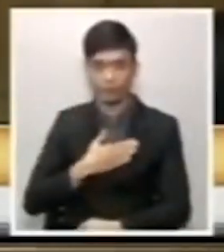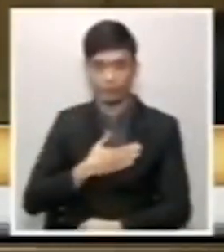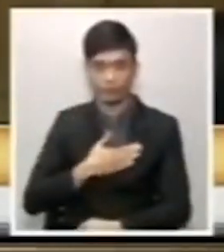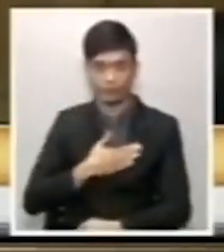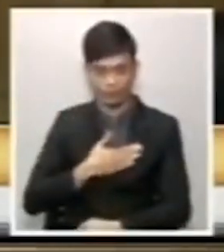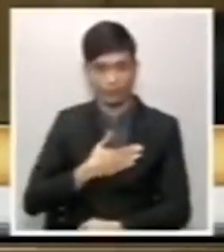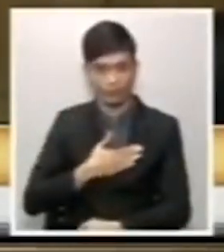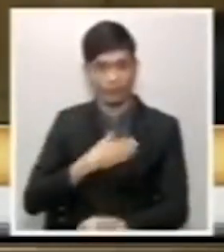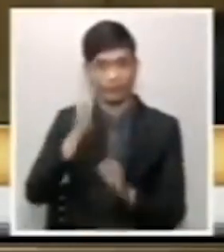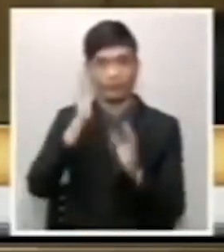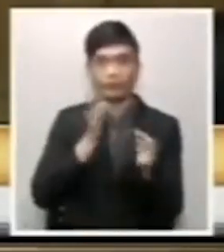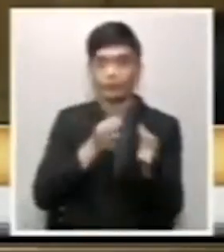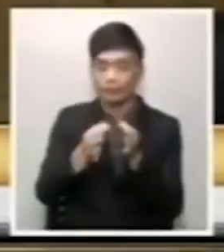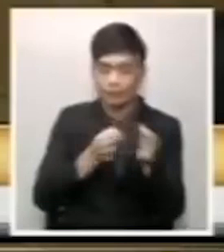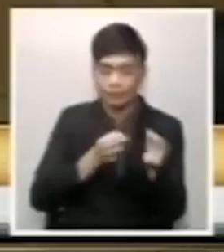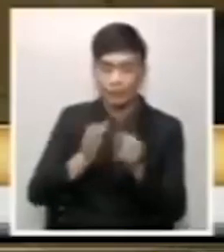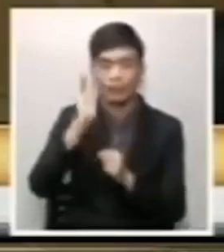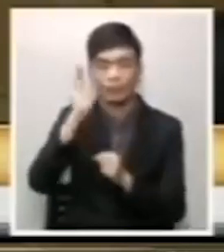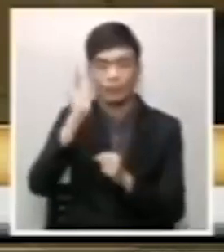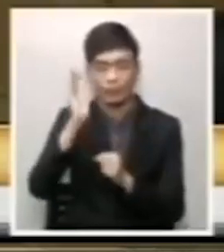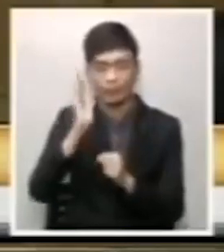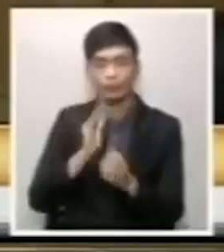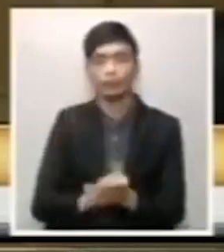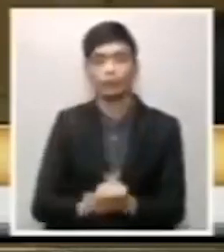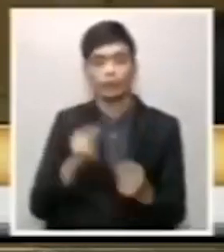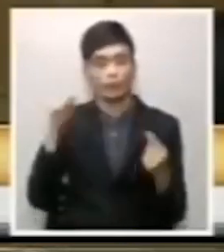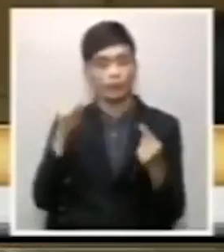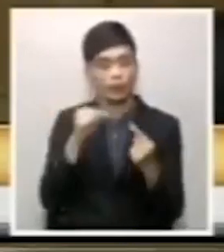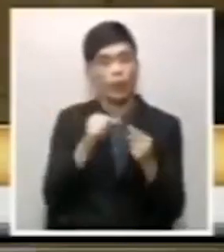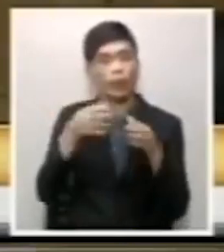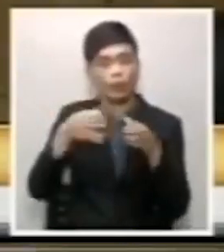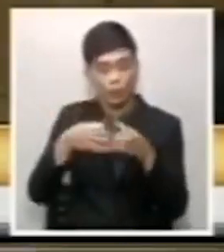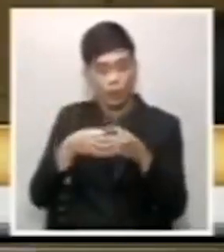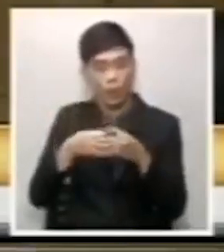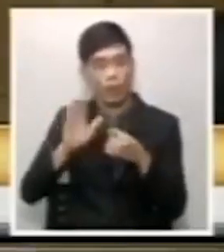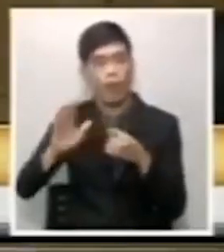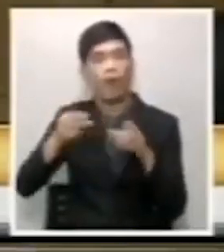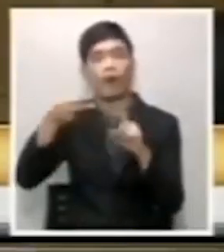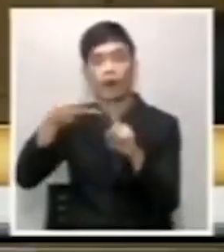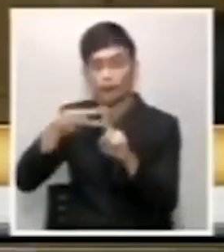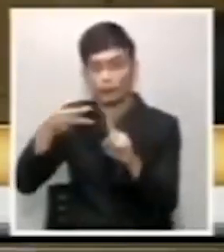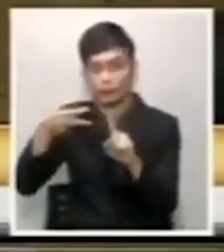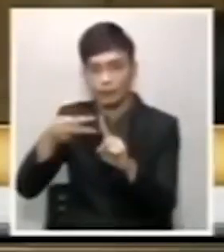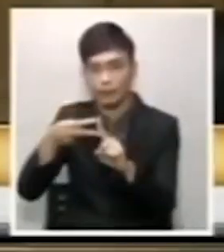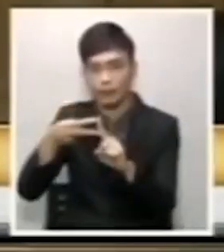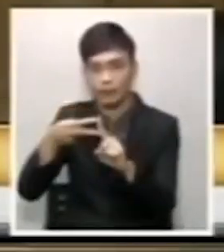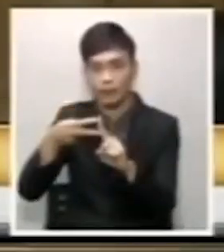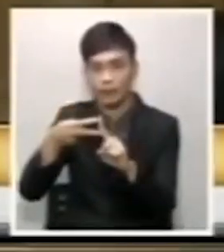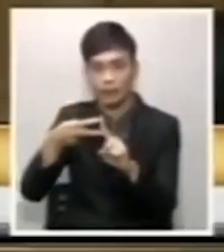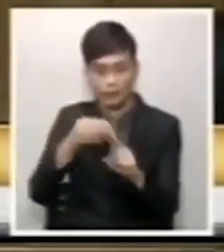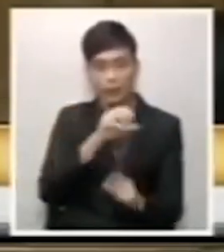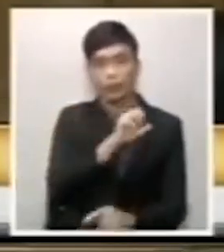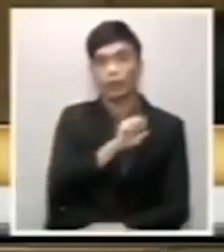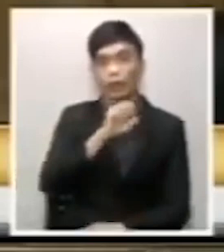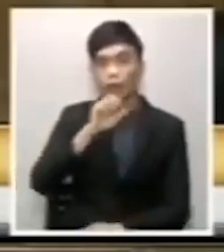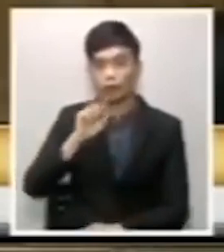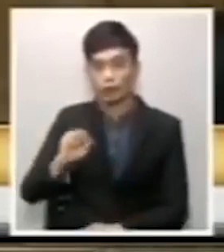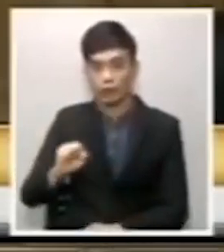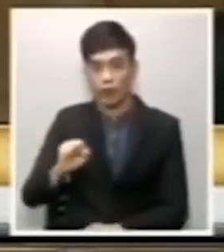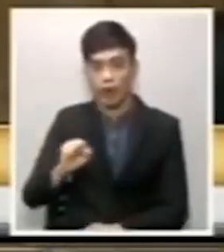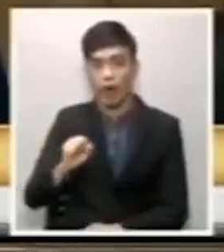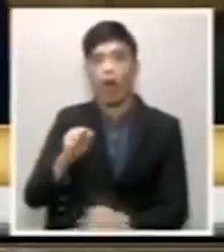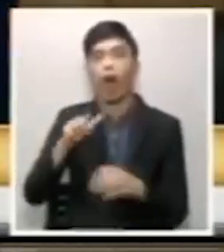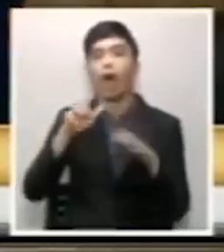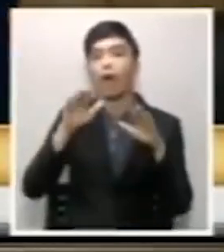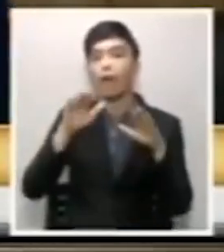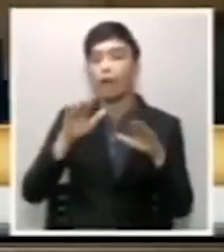ที่เป็นส่วนหนึ่งของพรรคอนาคตใหม่ซึ่งวันนี้ก็ต้องยอมรับว่าเรามีส.ส.นะครับที่จำนวนลดลง